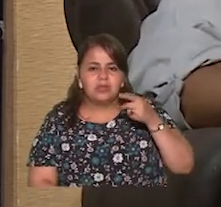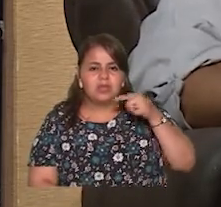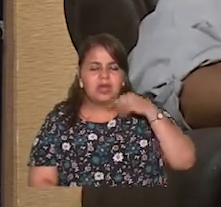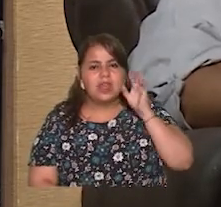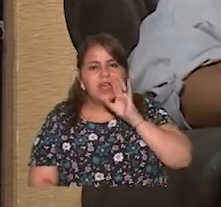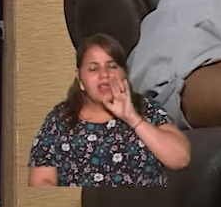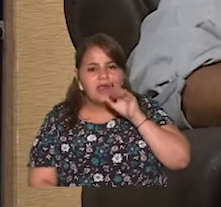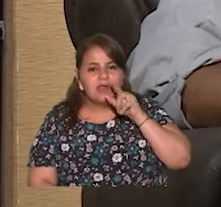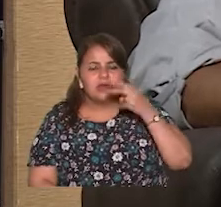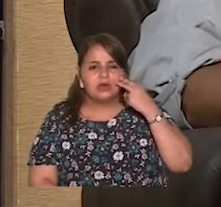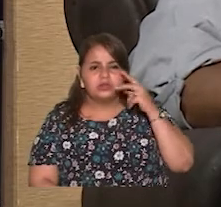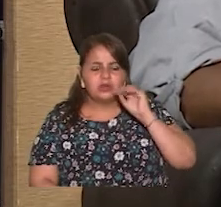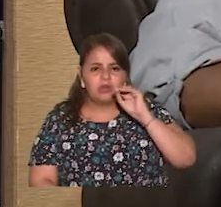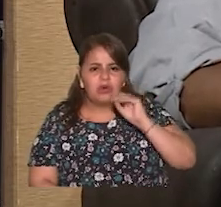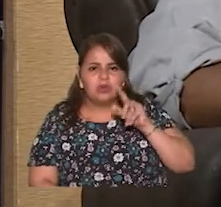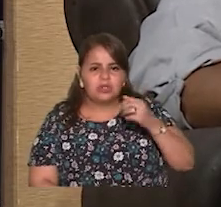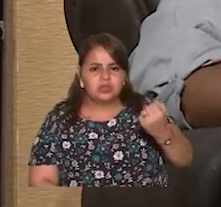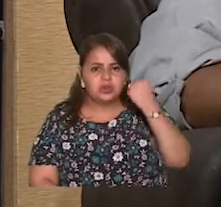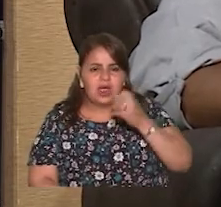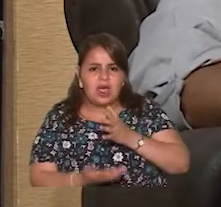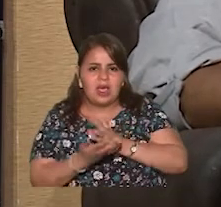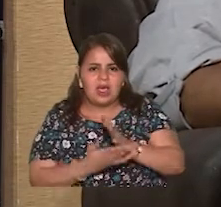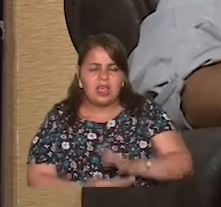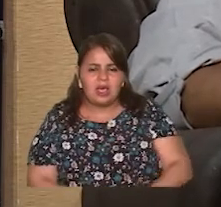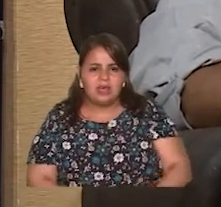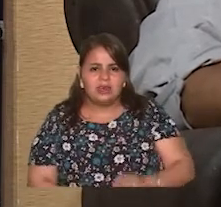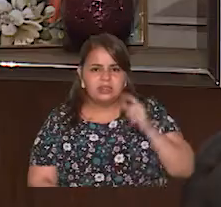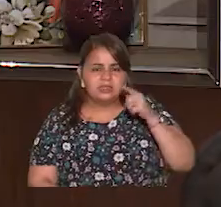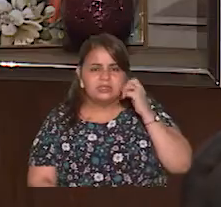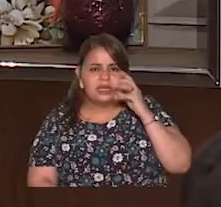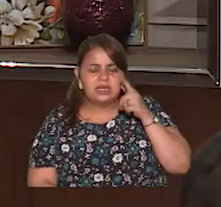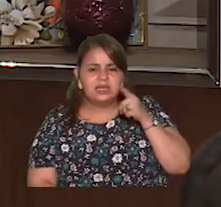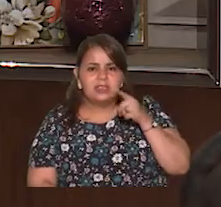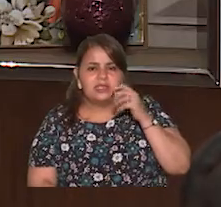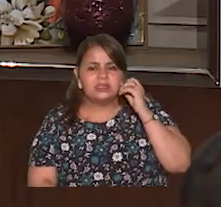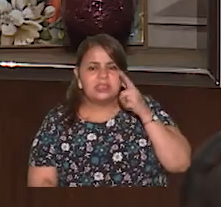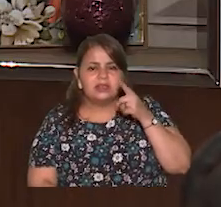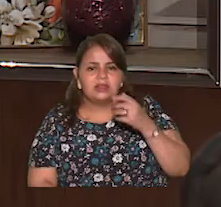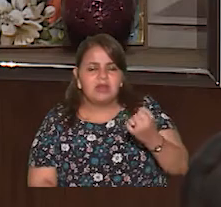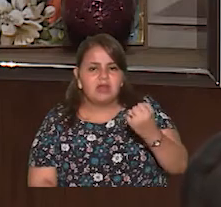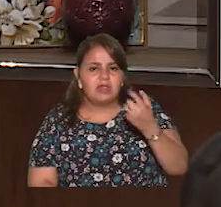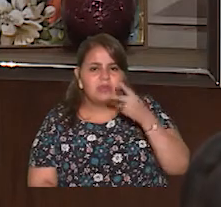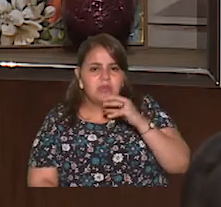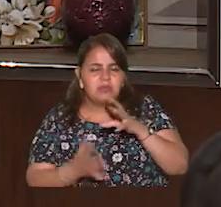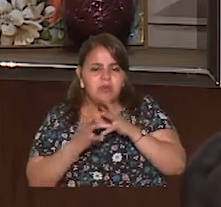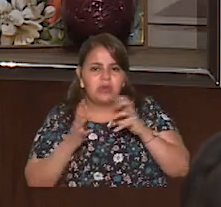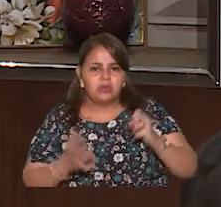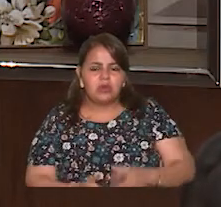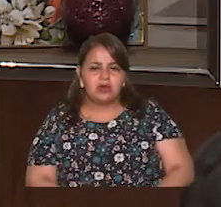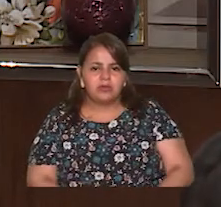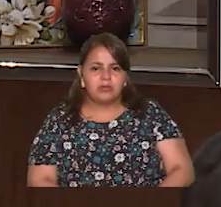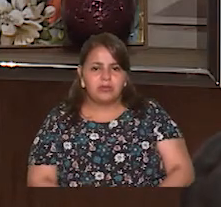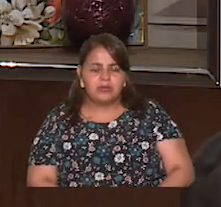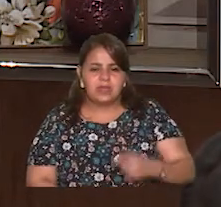اعلم واقول الراجل شجاع. انت تقصد القدوه، ازاي اكون انا، لان ولادنا بيطلعوا زي ما احنا عايشين مش زي ما احنا عاوزين.